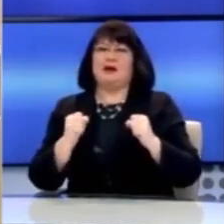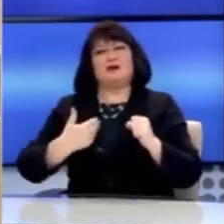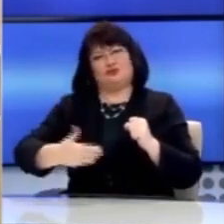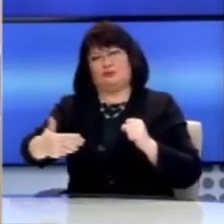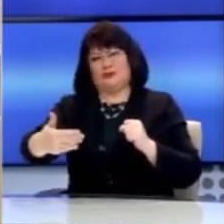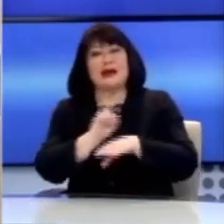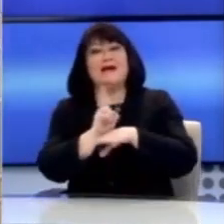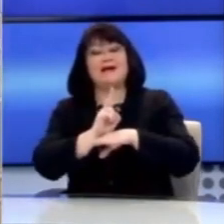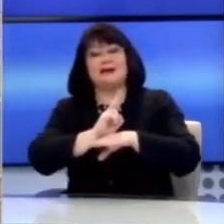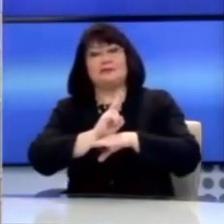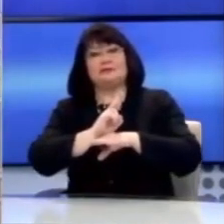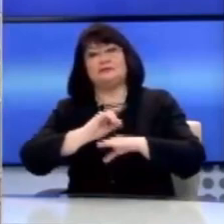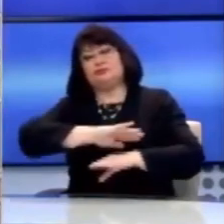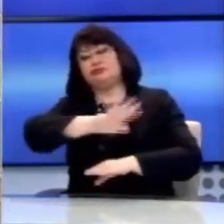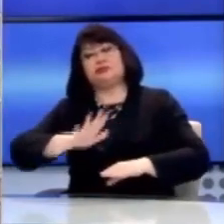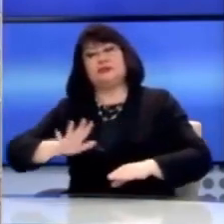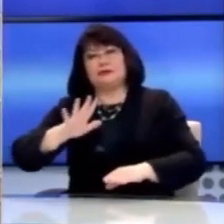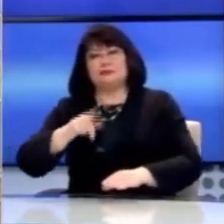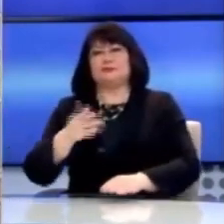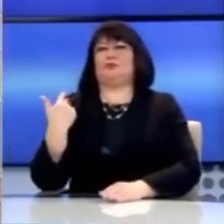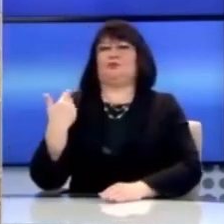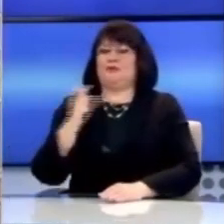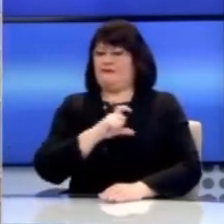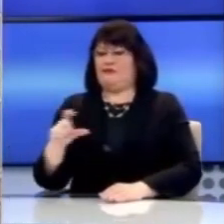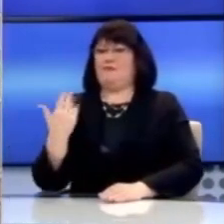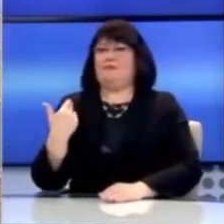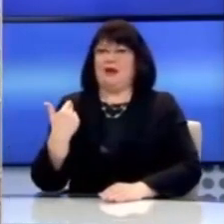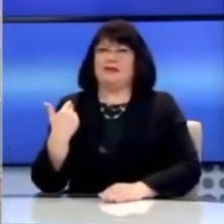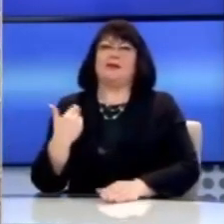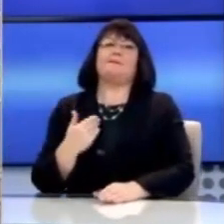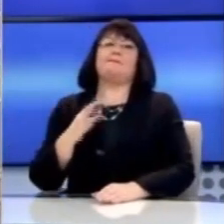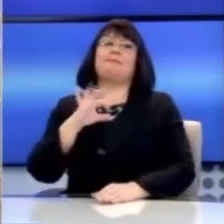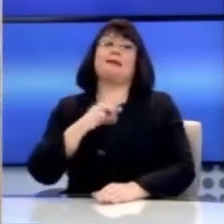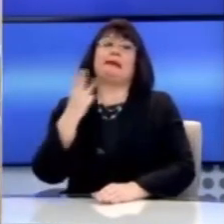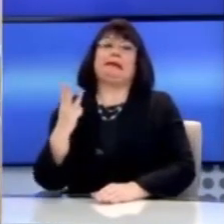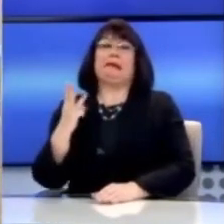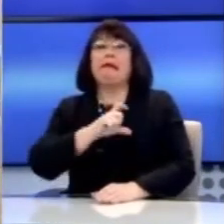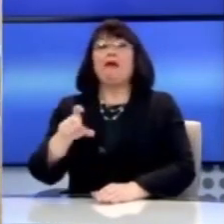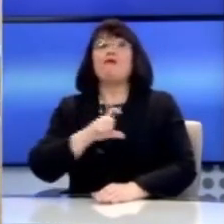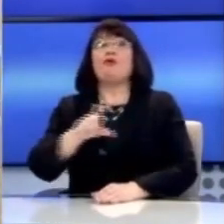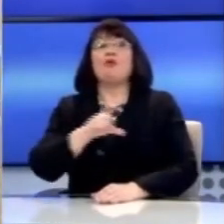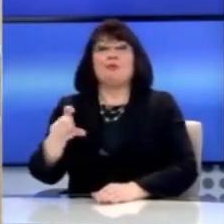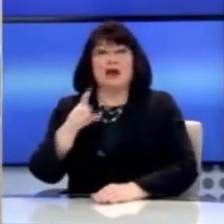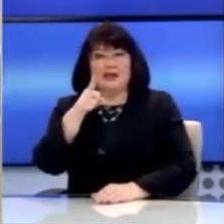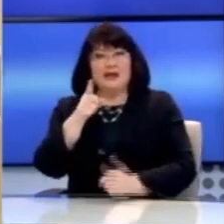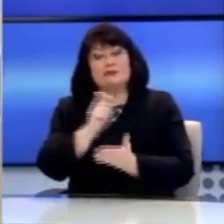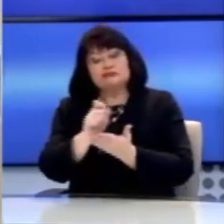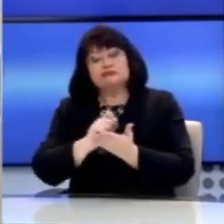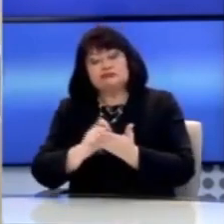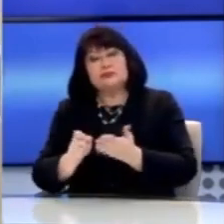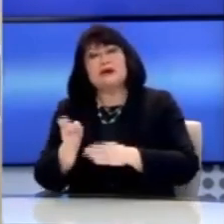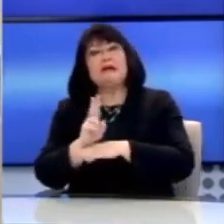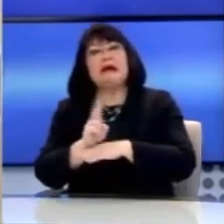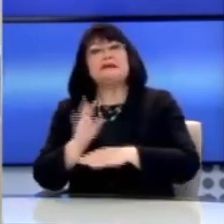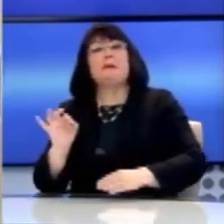αύριο. Την εβδομάδα την τελευταία, η 53η εβδομάδα που ο ECDC καταγράφει το σχετικό